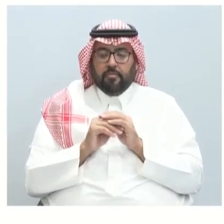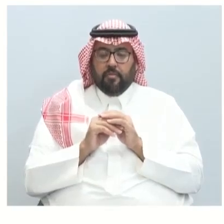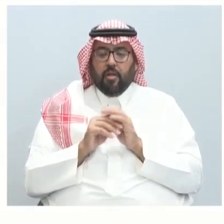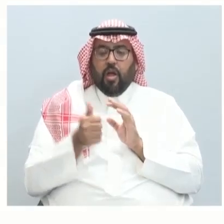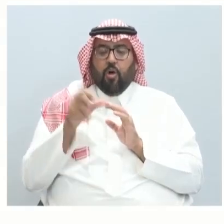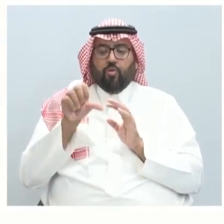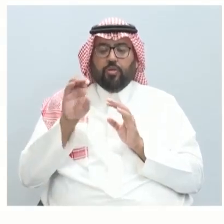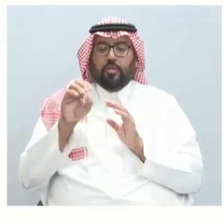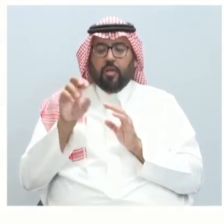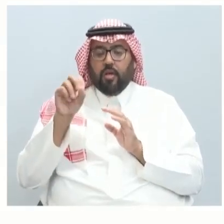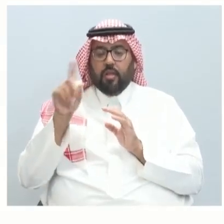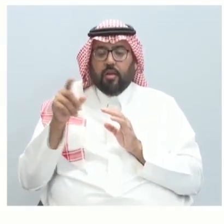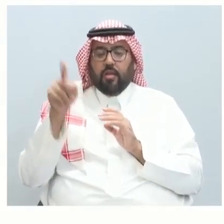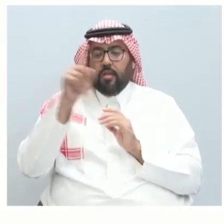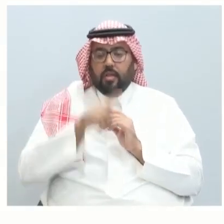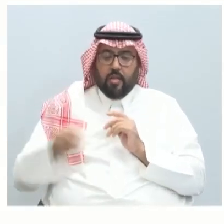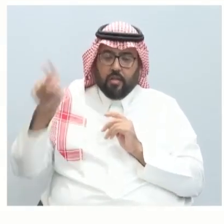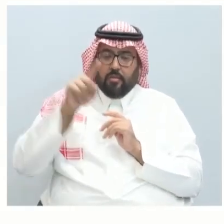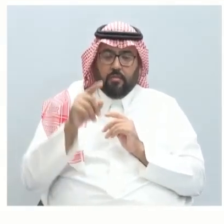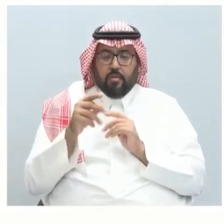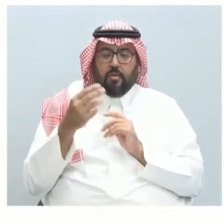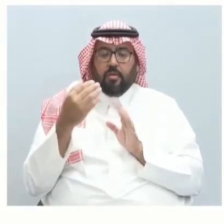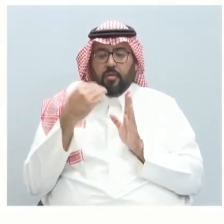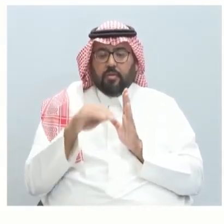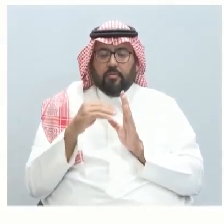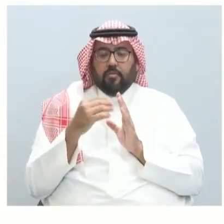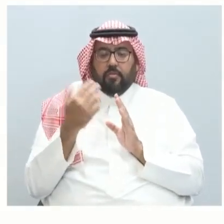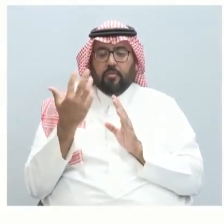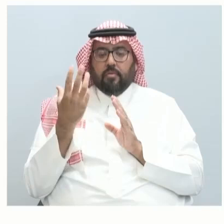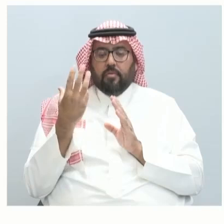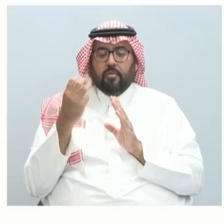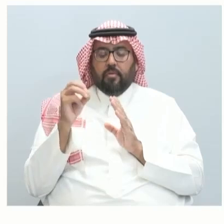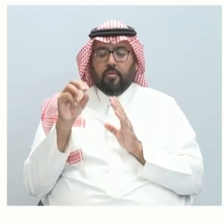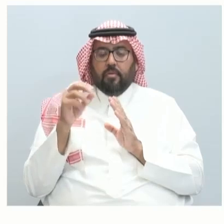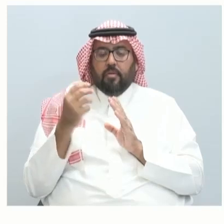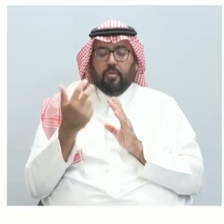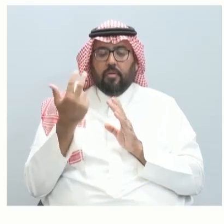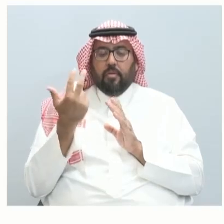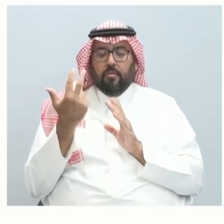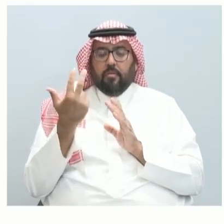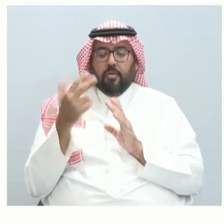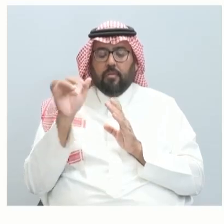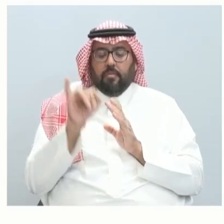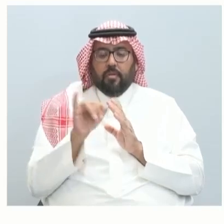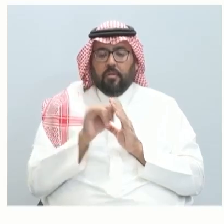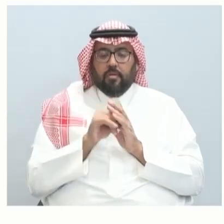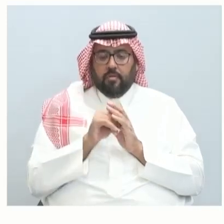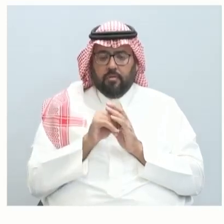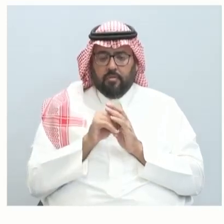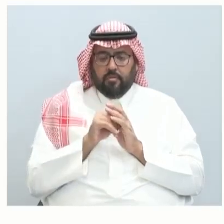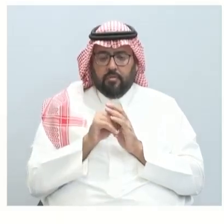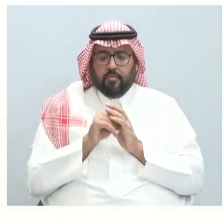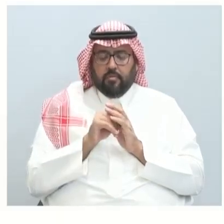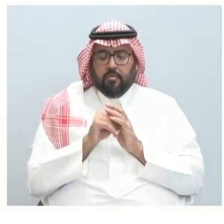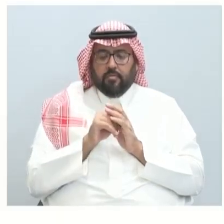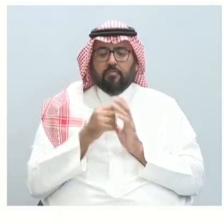اوجد قطر دائره نصف قطرها ثمانيه متر اذا لدينا هذه الدائره ولدينا هنا نصف القطر ثمانيه